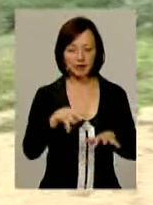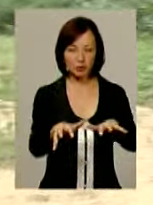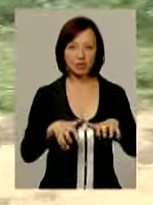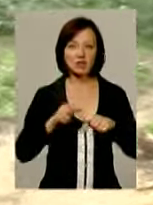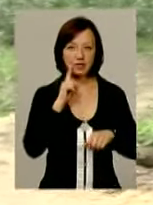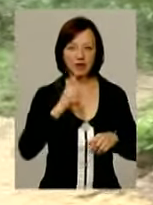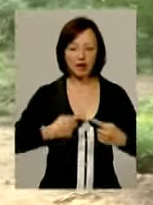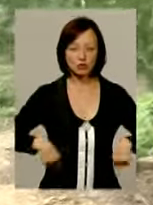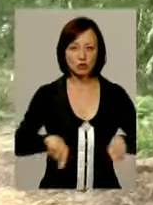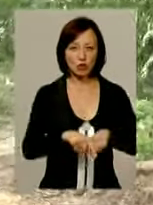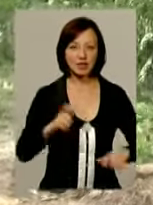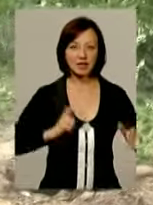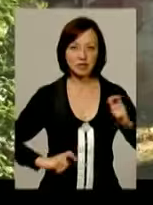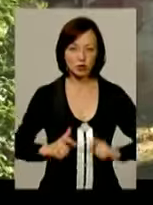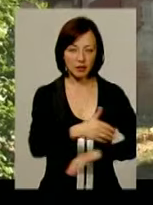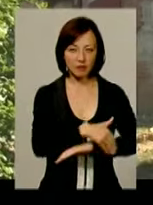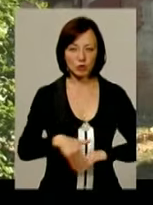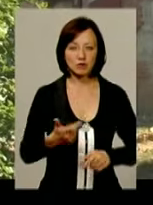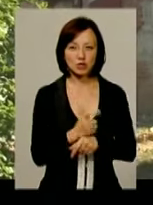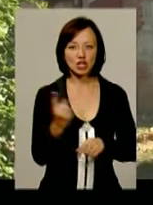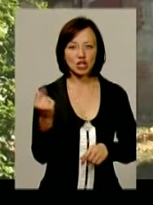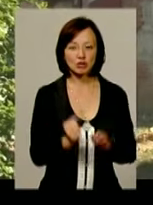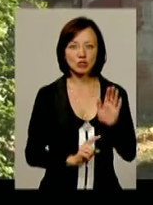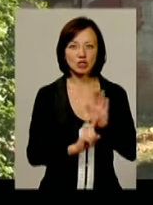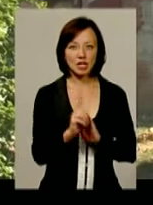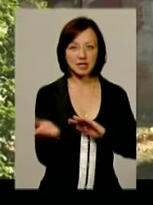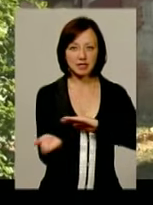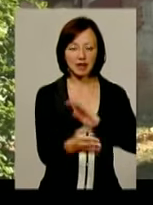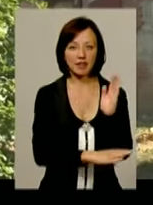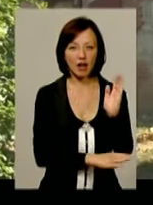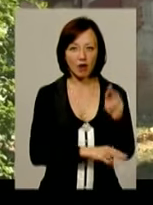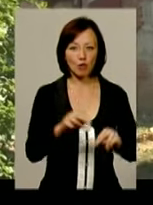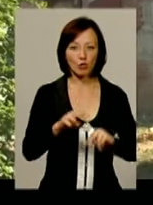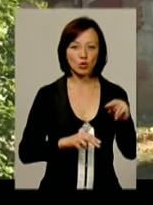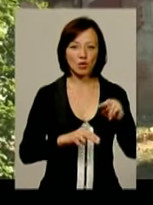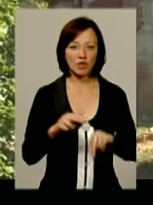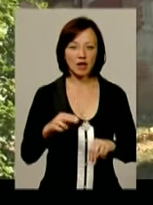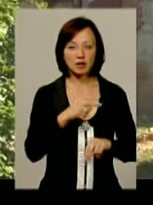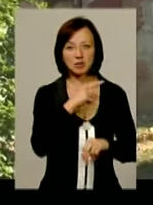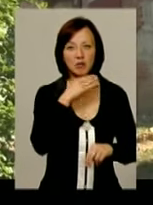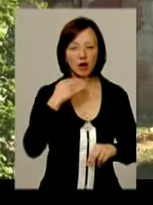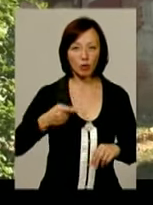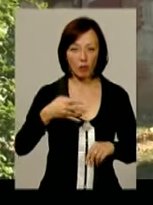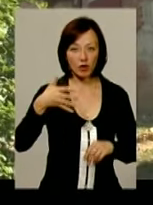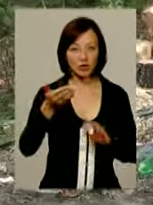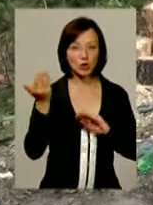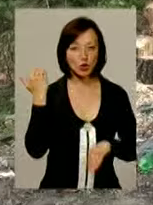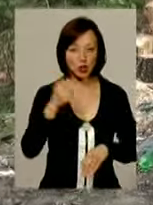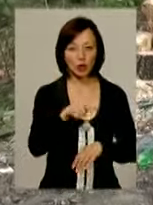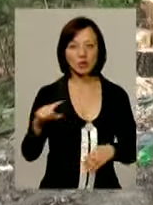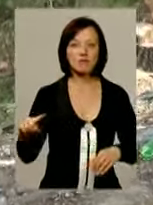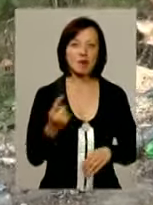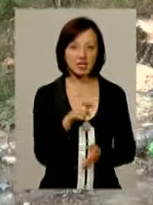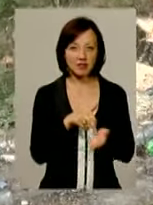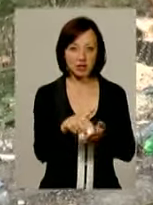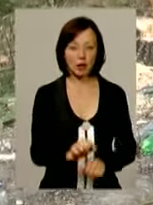зелену зону на вулиці Інститутській. Більше тижня тому там почали зрізати дерева, аби побудувати чергову багатоповерхівку. Саме тоді люди вперше вийшли